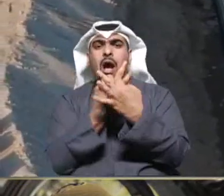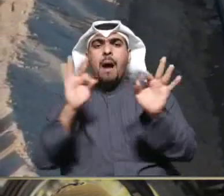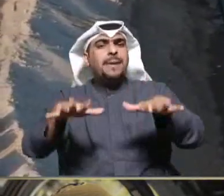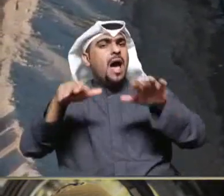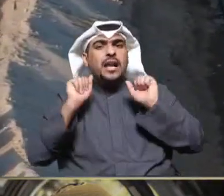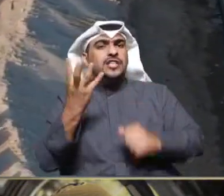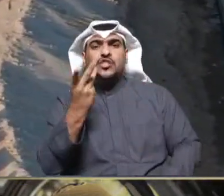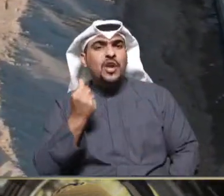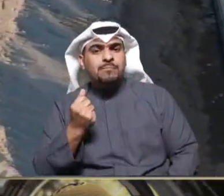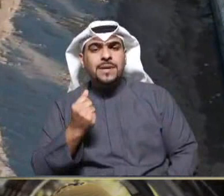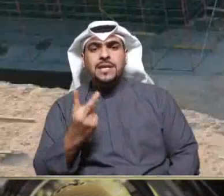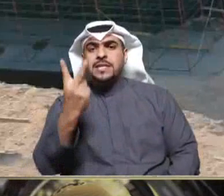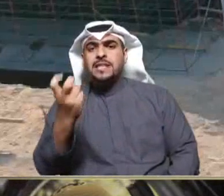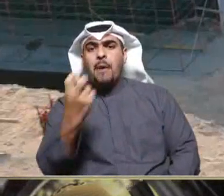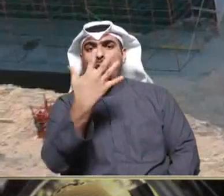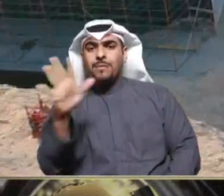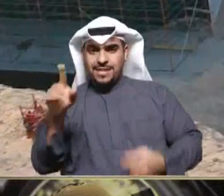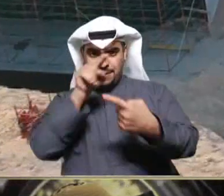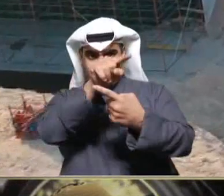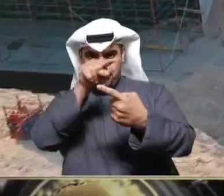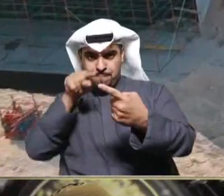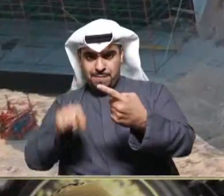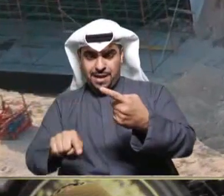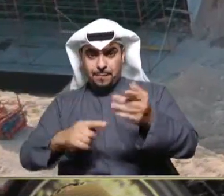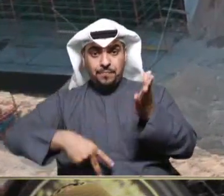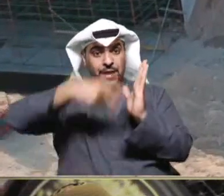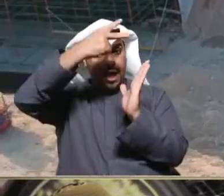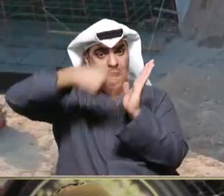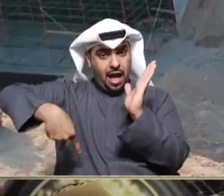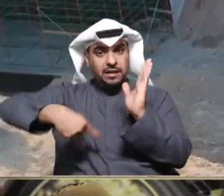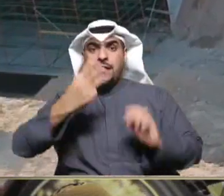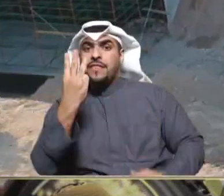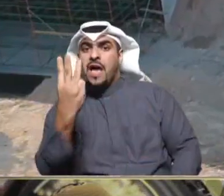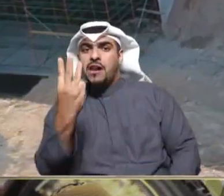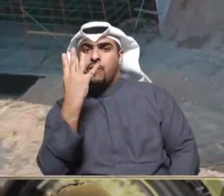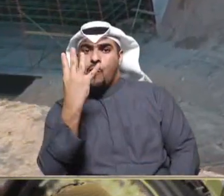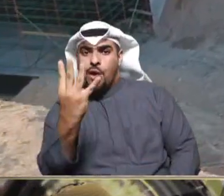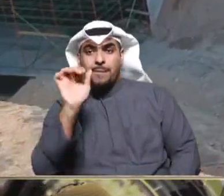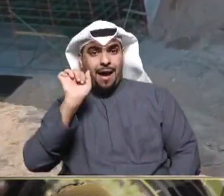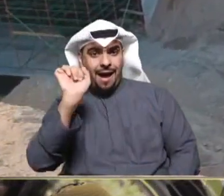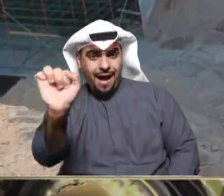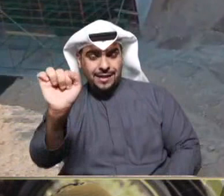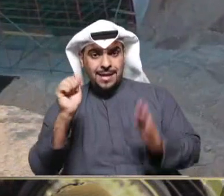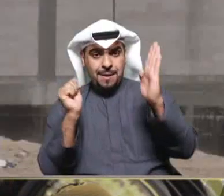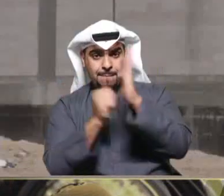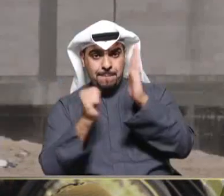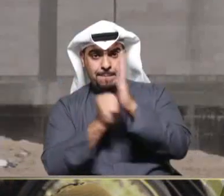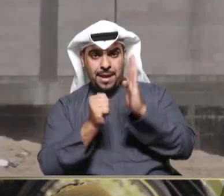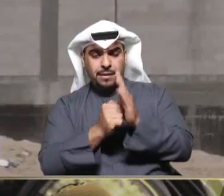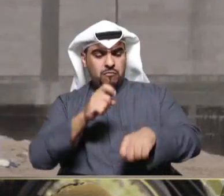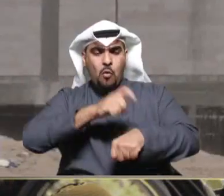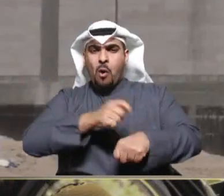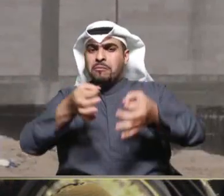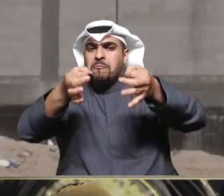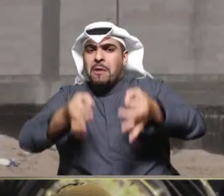إلى 57%، أما العقد الثالث والرابع الخاص بالقسائم السكنية يسير وفق الجدول الزمني.